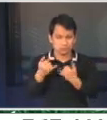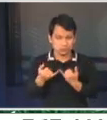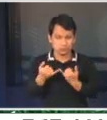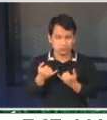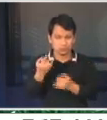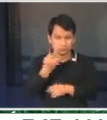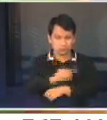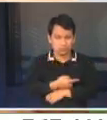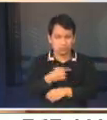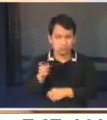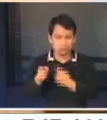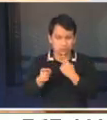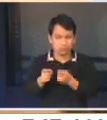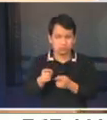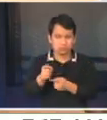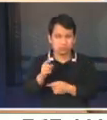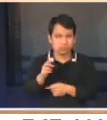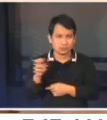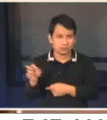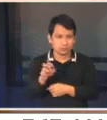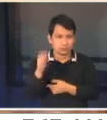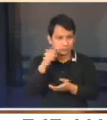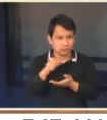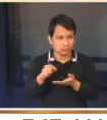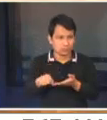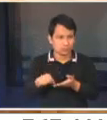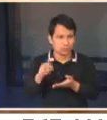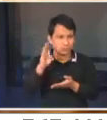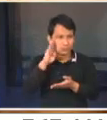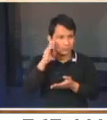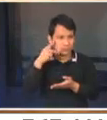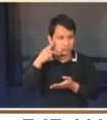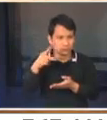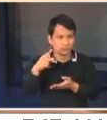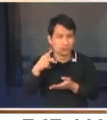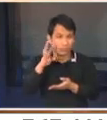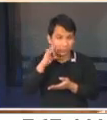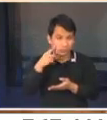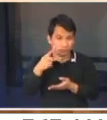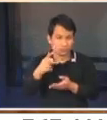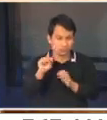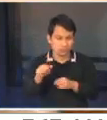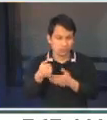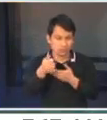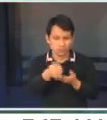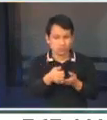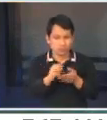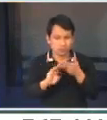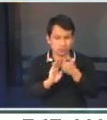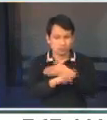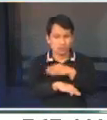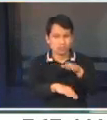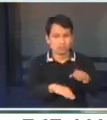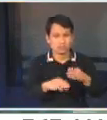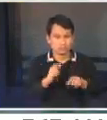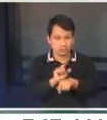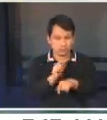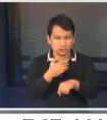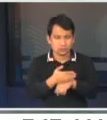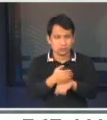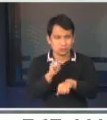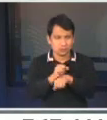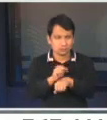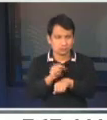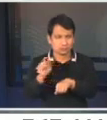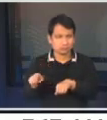araw. Ayon kay Tourism Secretary Bernadette Romulo Puyat, makakatulong ito para maibalik ang kabuhayan ng mga residente